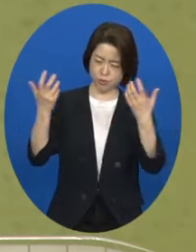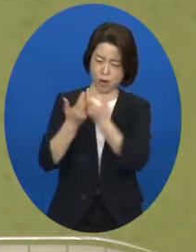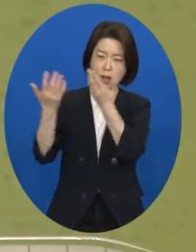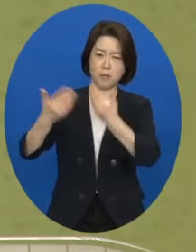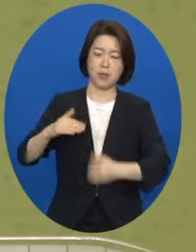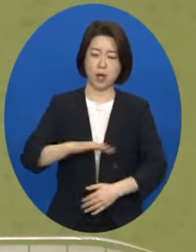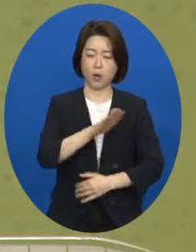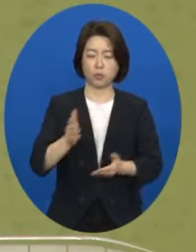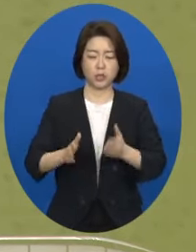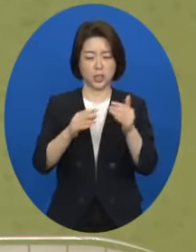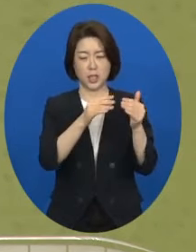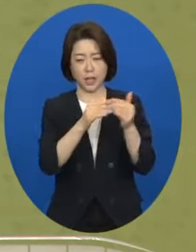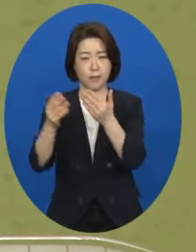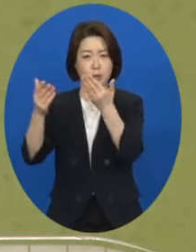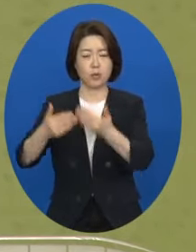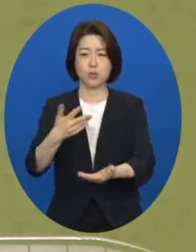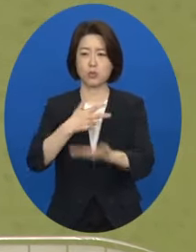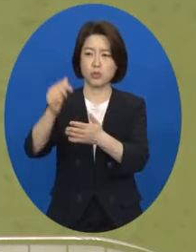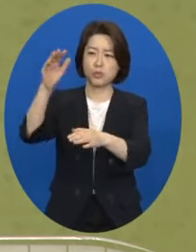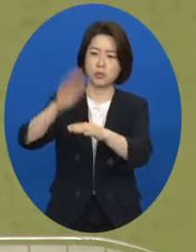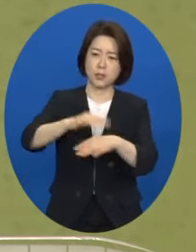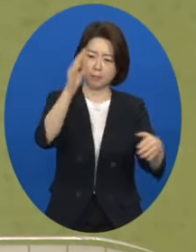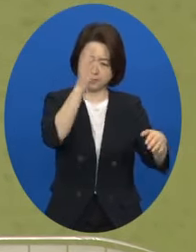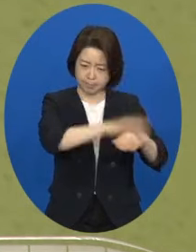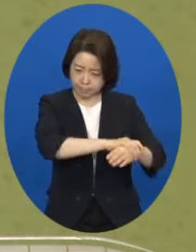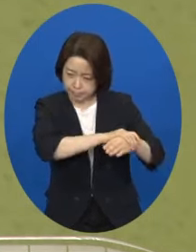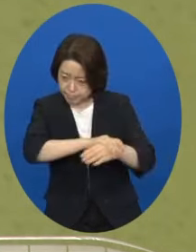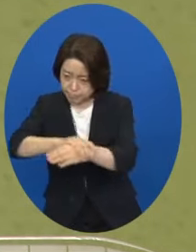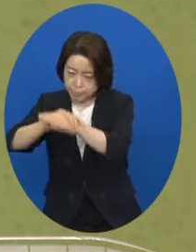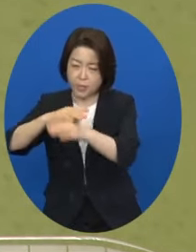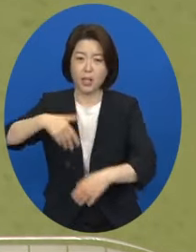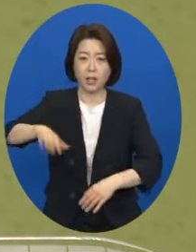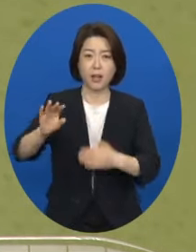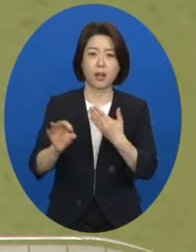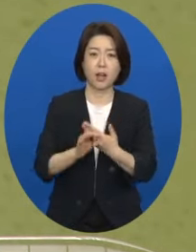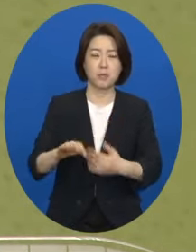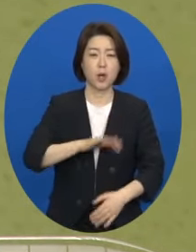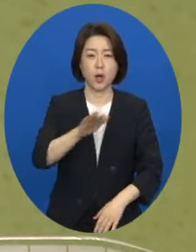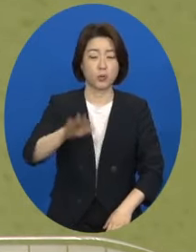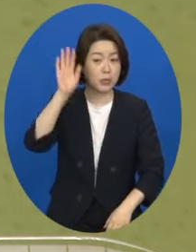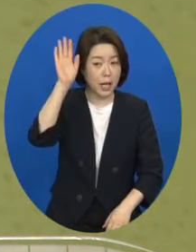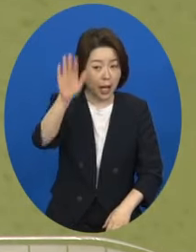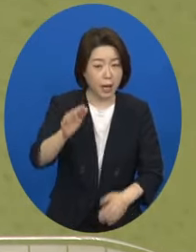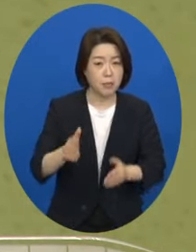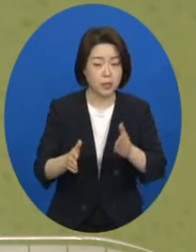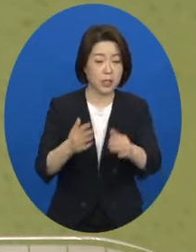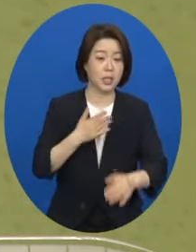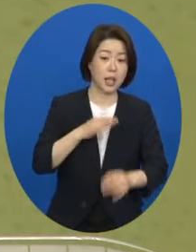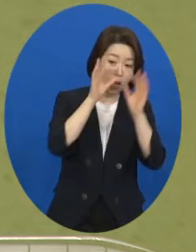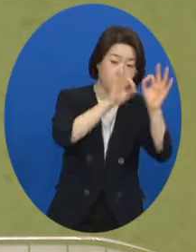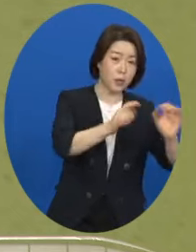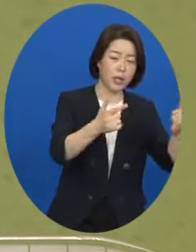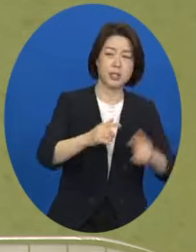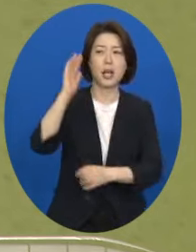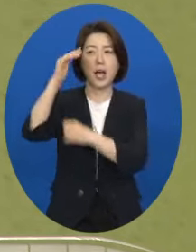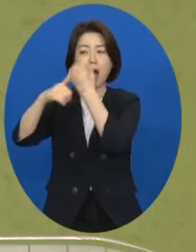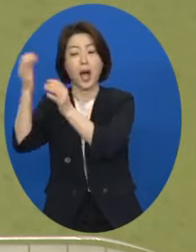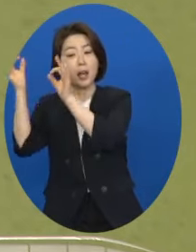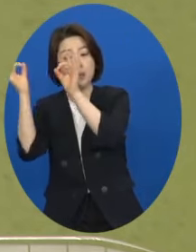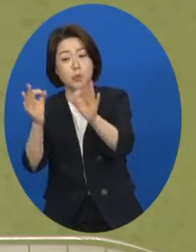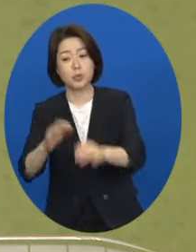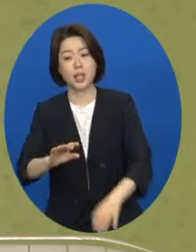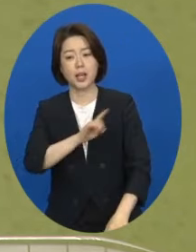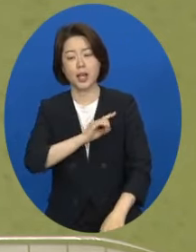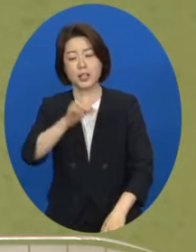길을 인도하시는 주님 손 붙잡고 나아가면 우리 앞길이 우리가 보기에 아니라 하나님 보시기에 가장